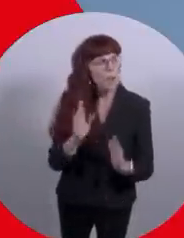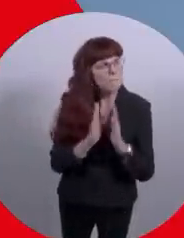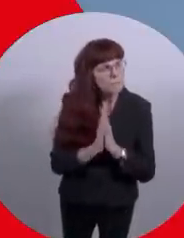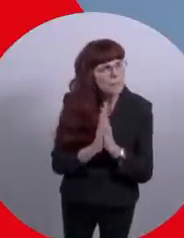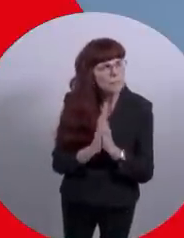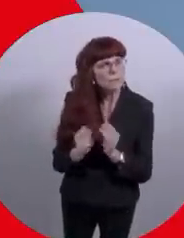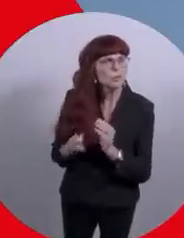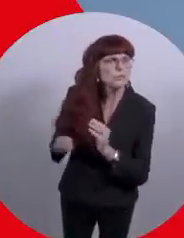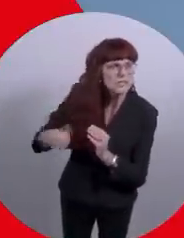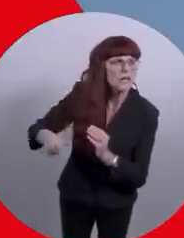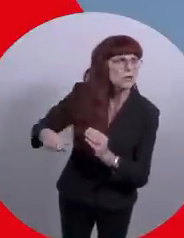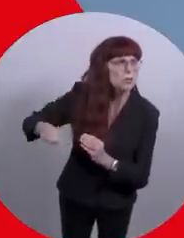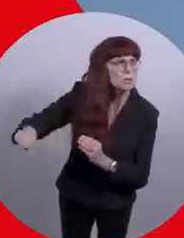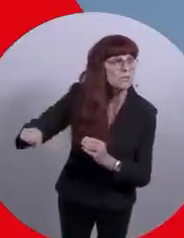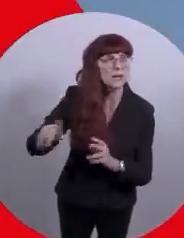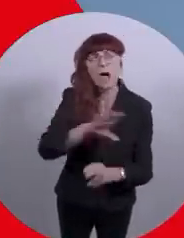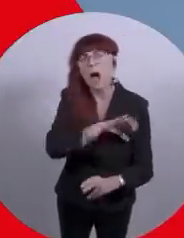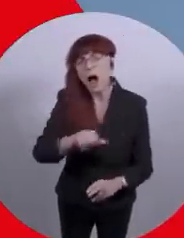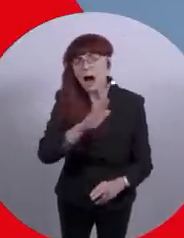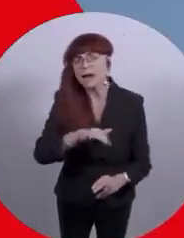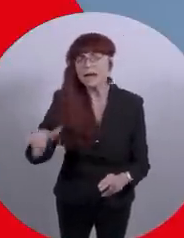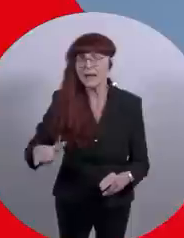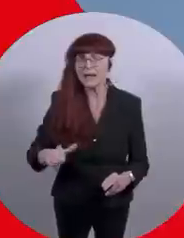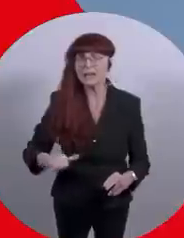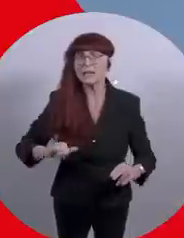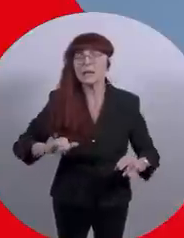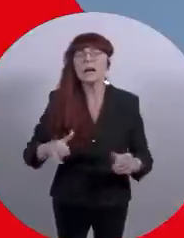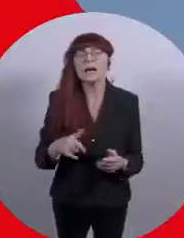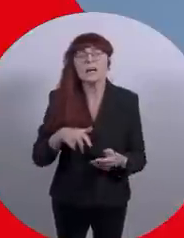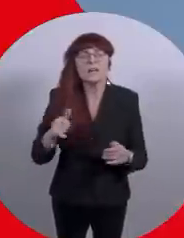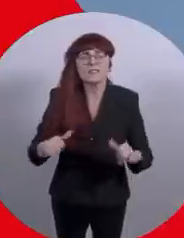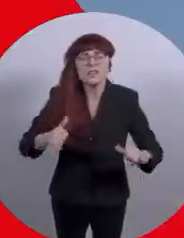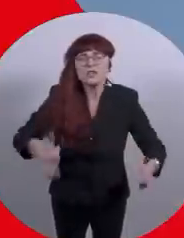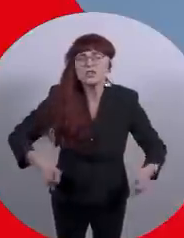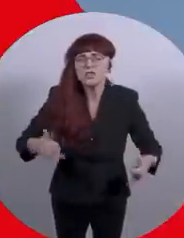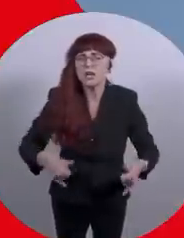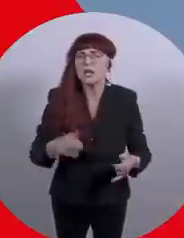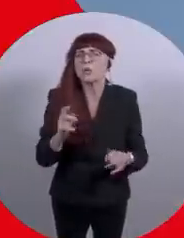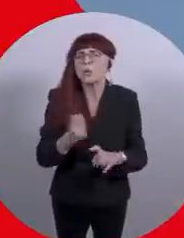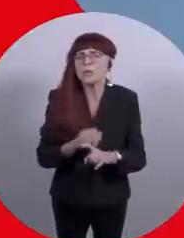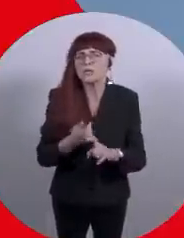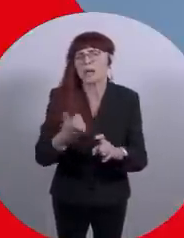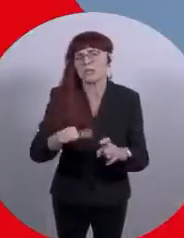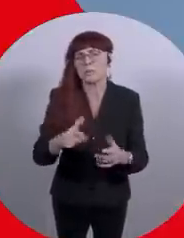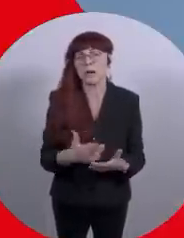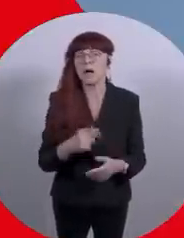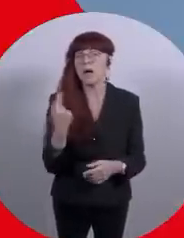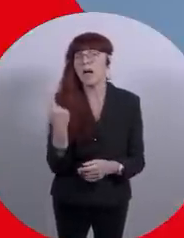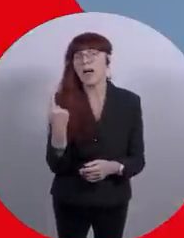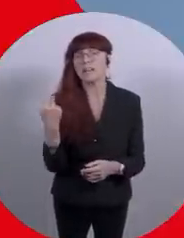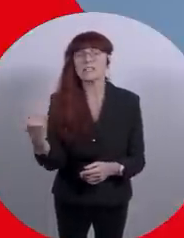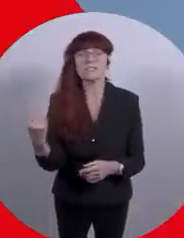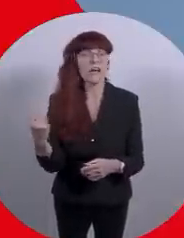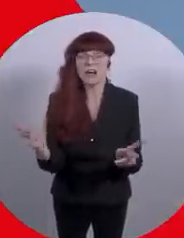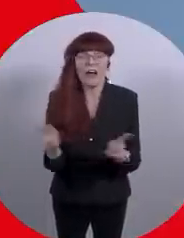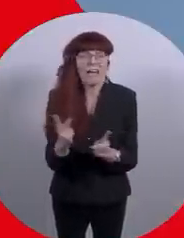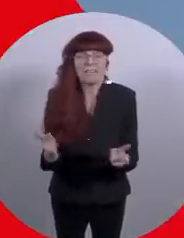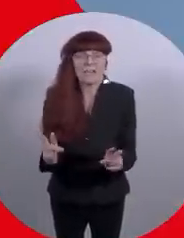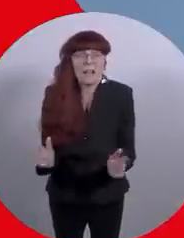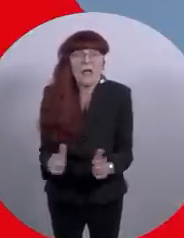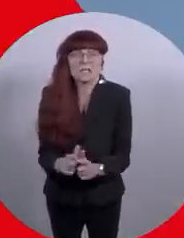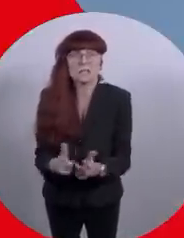ein bisschen was zur schießen damit alle Kinder auf dem Skikurs mitfahren können weil sonst müssen einer oder zwei in der Klasse haben bleiben wenn man sich nicht leisten können